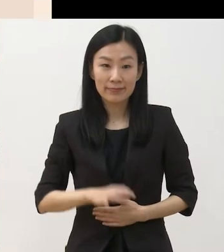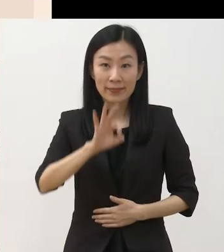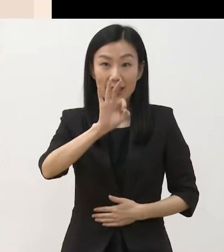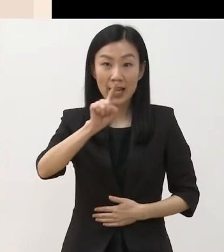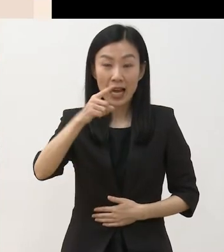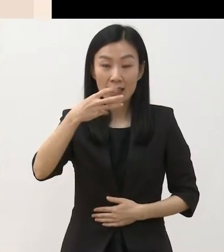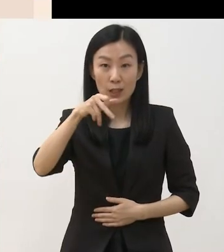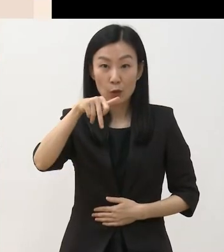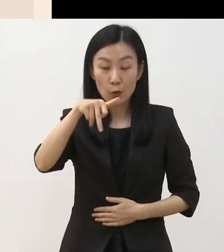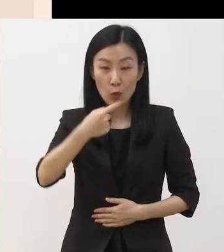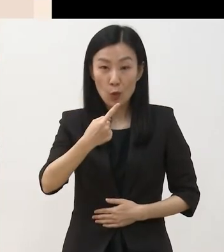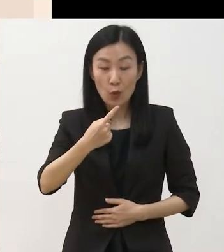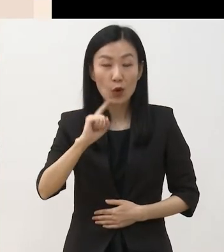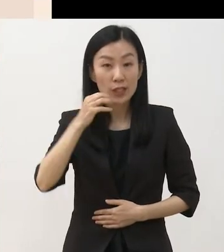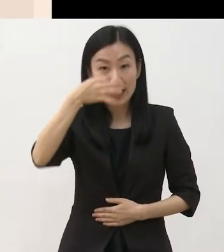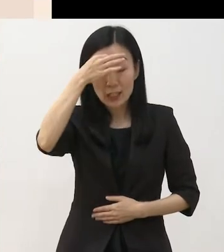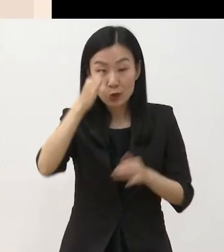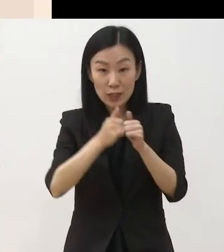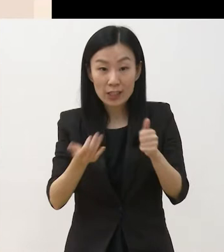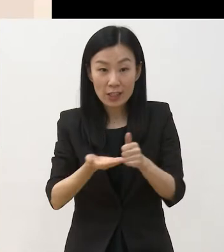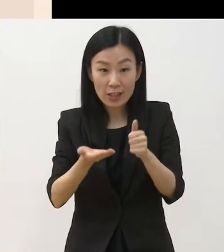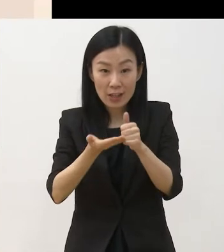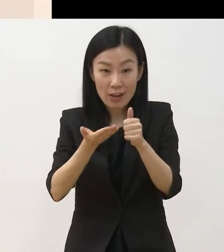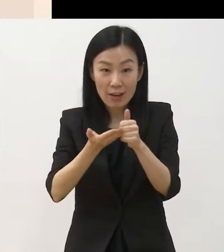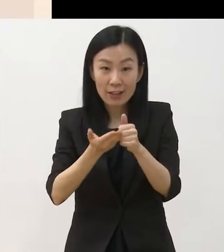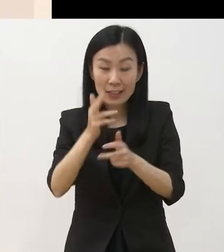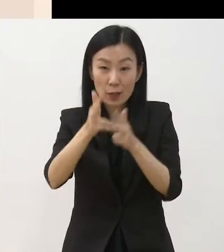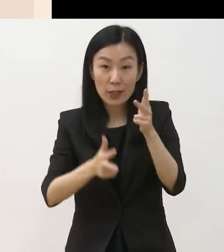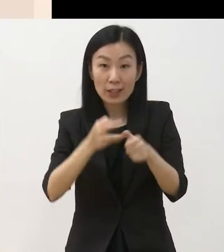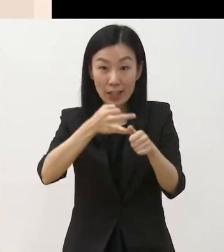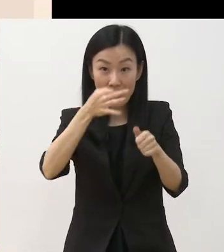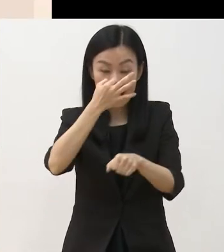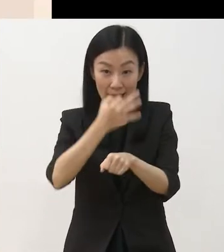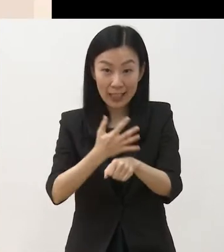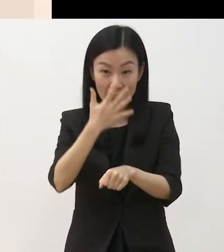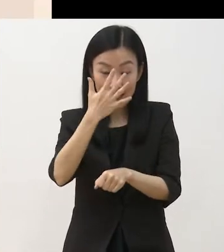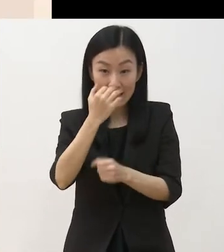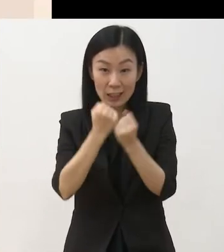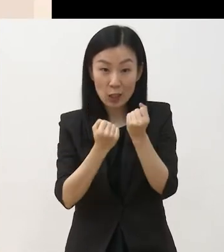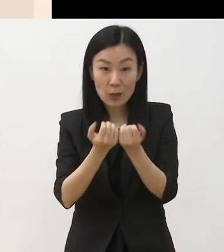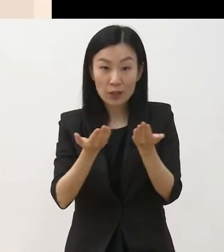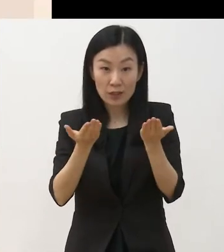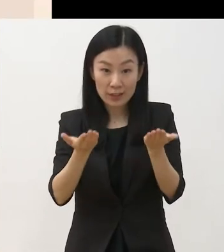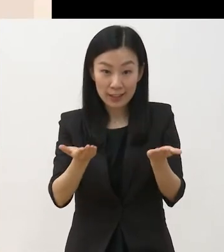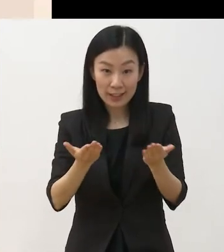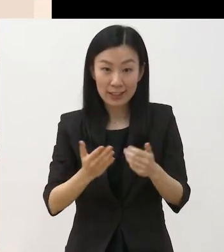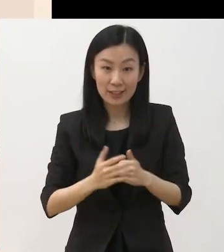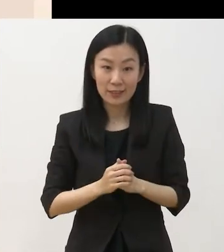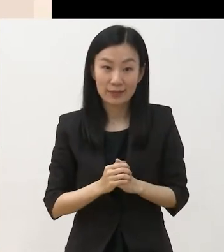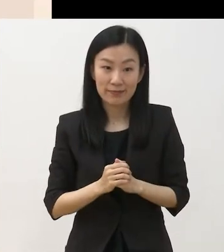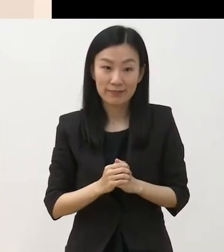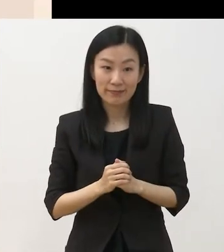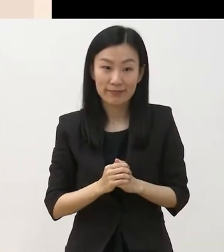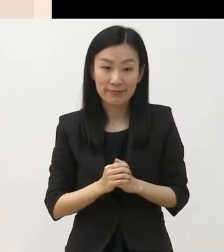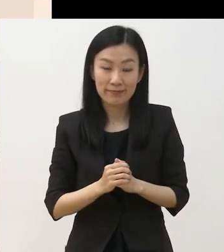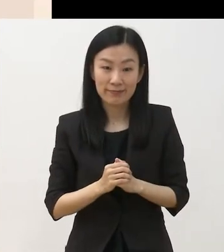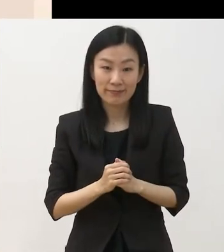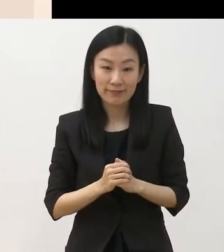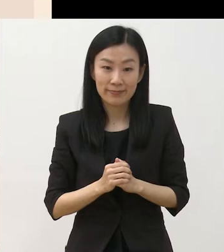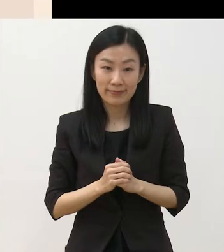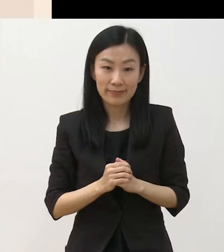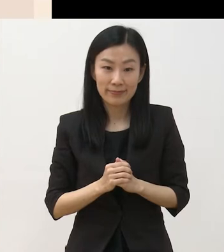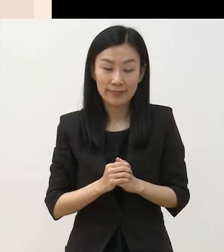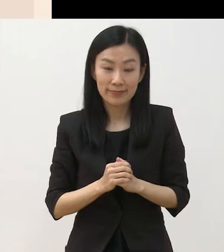아르코예술인력 개발원이 진행하고 있는 예술인력 육성 사업에 대해서 간단하게 설명을 드리고 오늘 사업 설명 자료에 필요한 내용들을